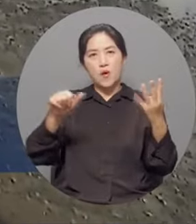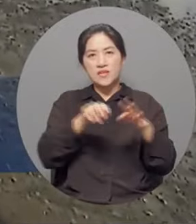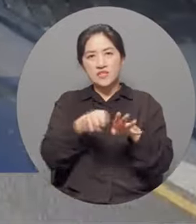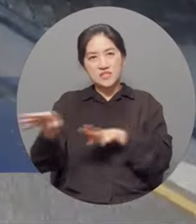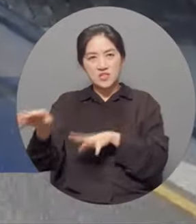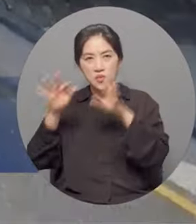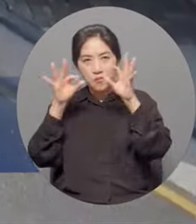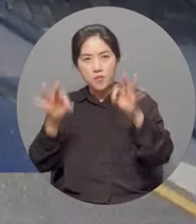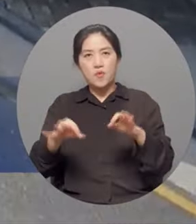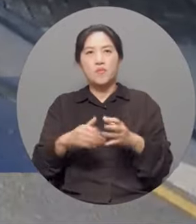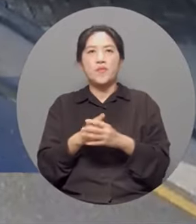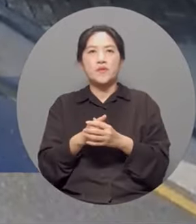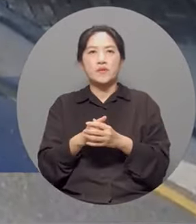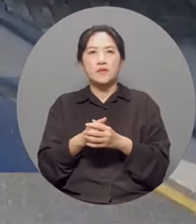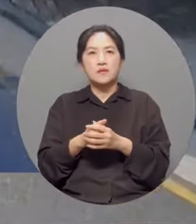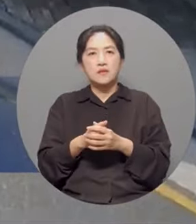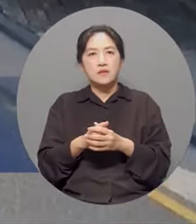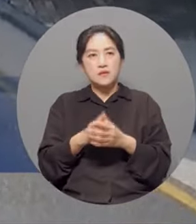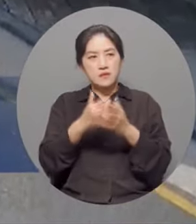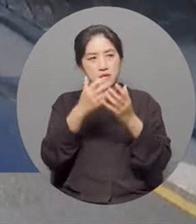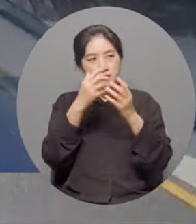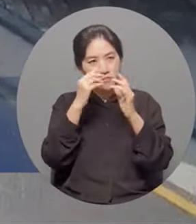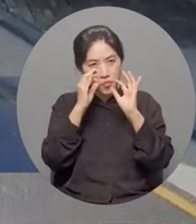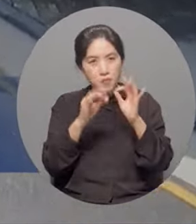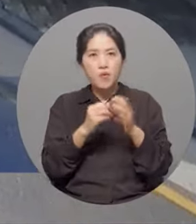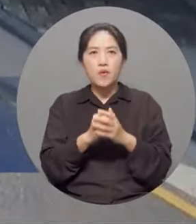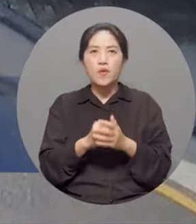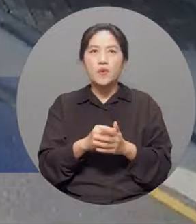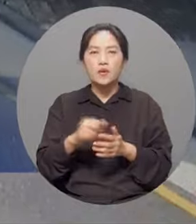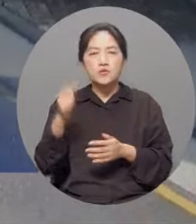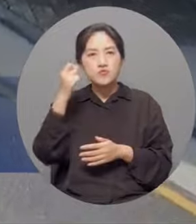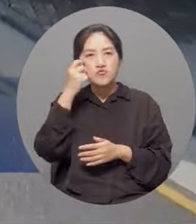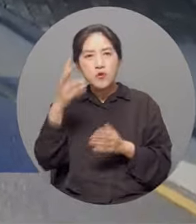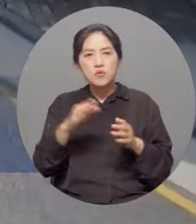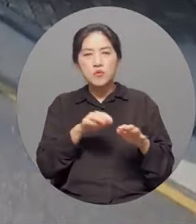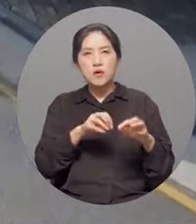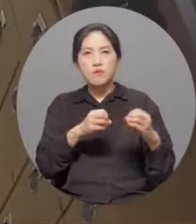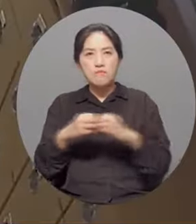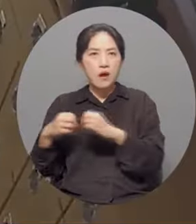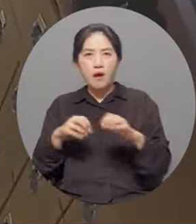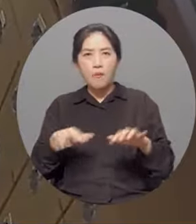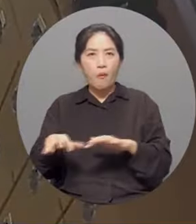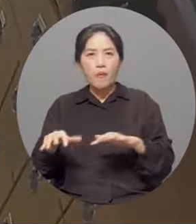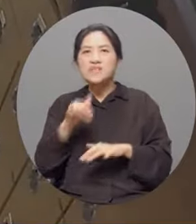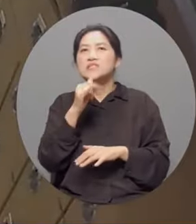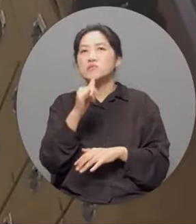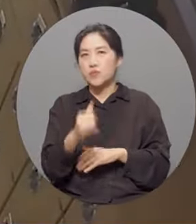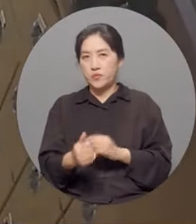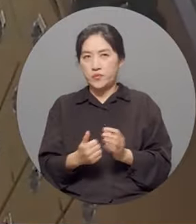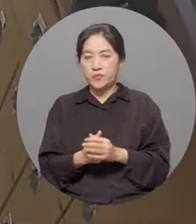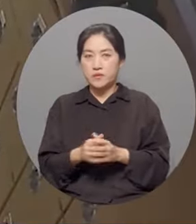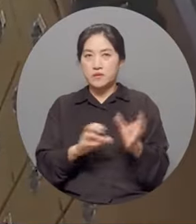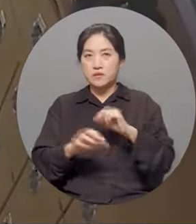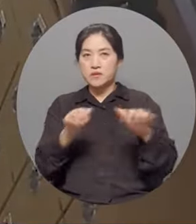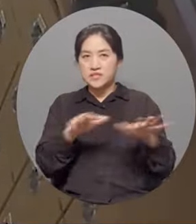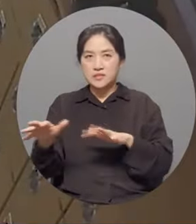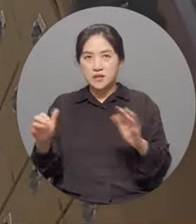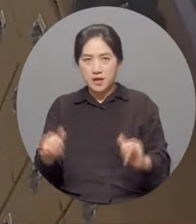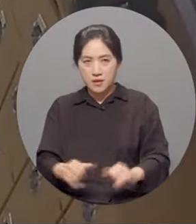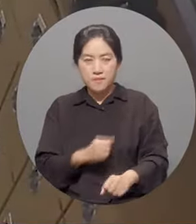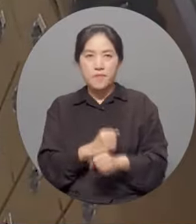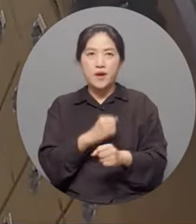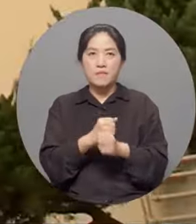지진을 살펴보면 사례에 따라서는 수개월 여진이 이어졌습니다. 지진 전문가들은 추가 지진에 대비해